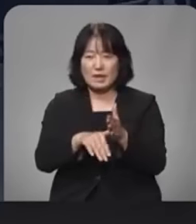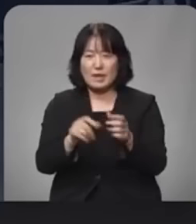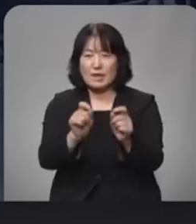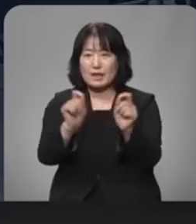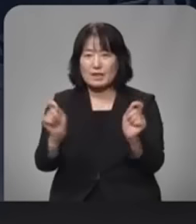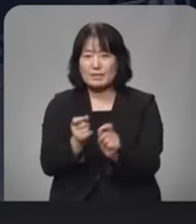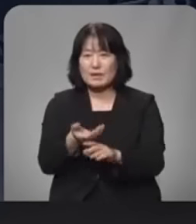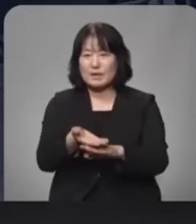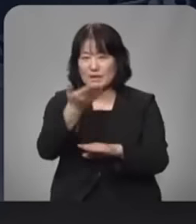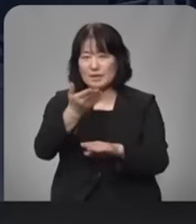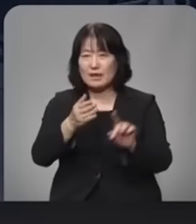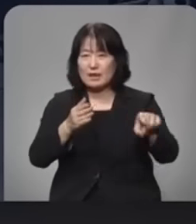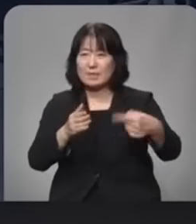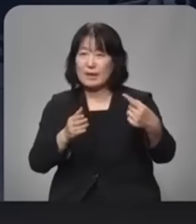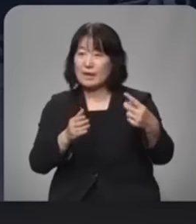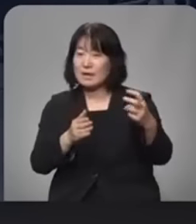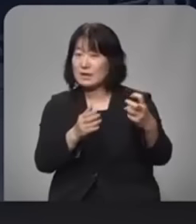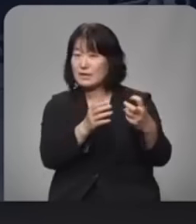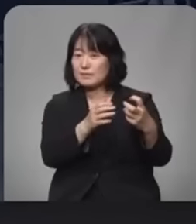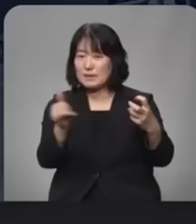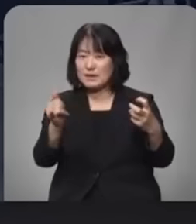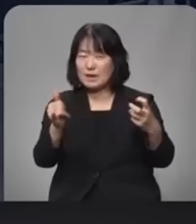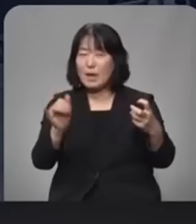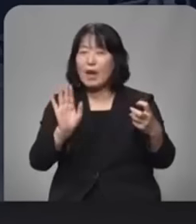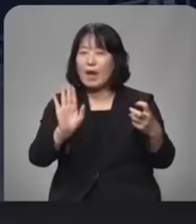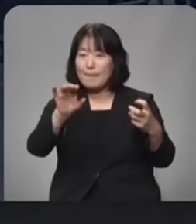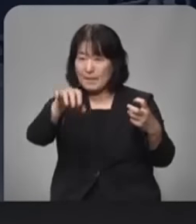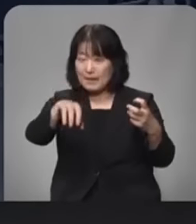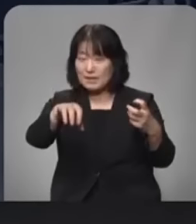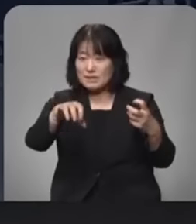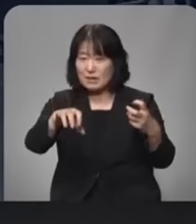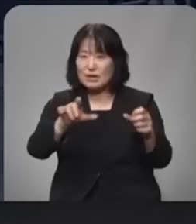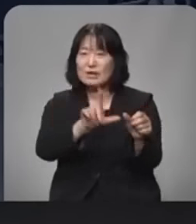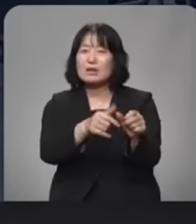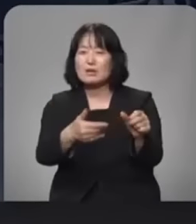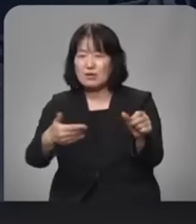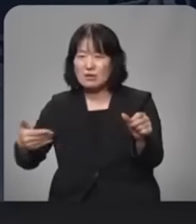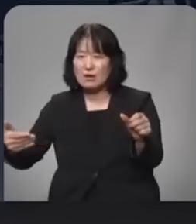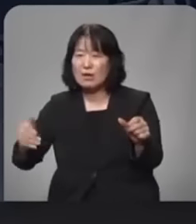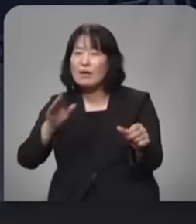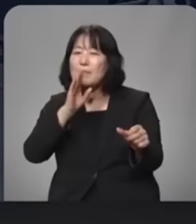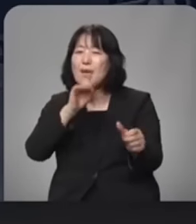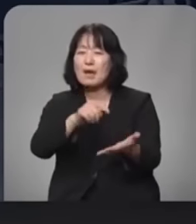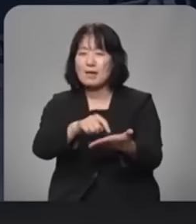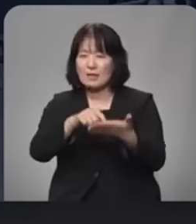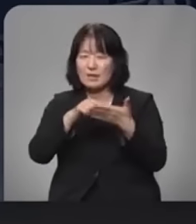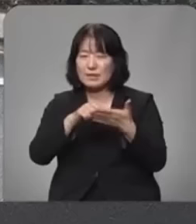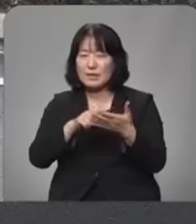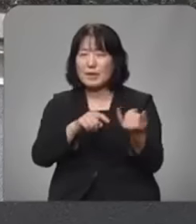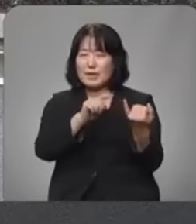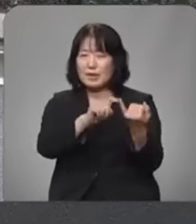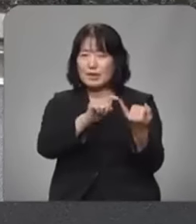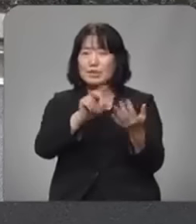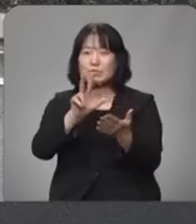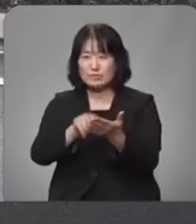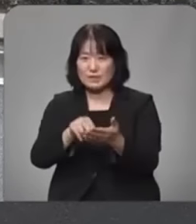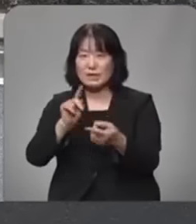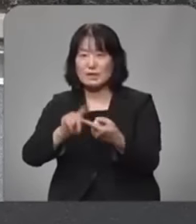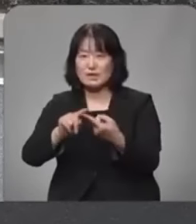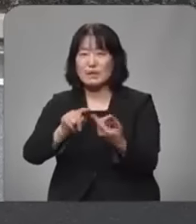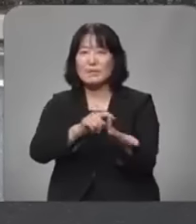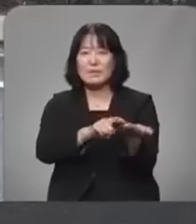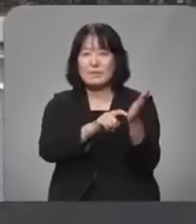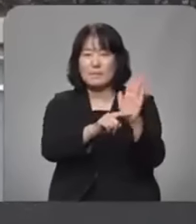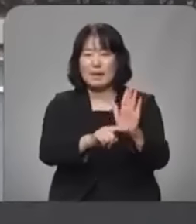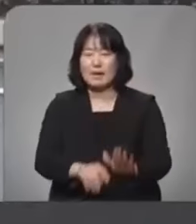직원 120여명 앞에서 시간이 답을 말해줄 거라며 최근 불거진 여성 민원인과 문제를 공식화했습니다